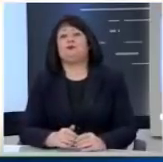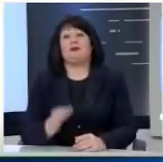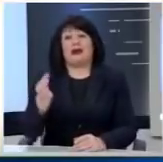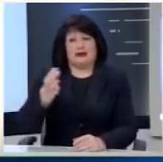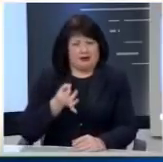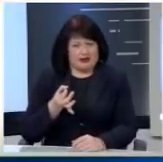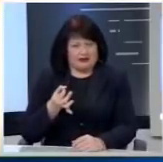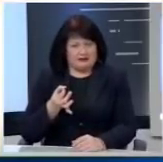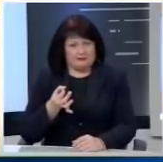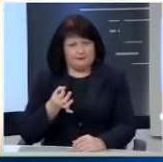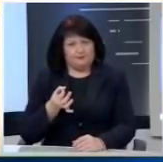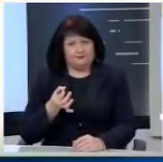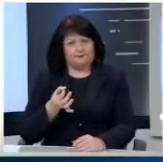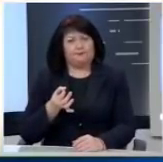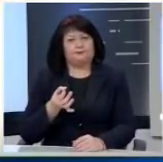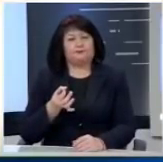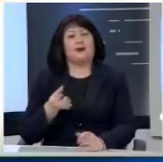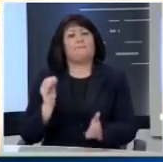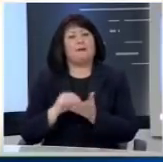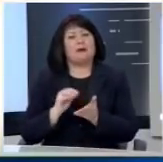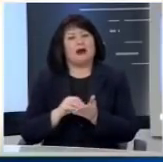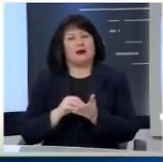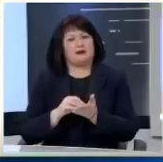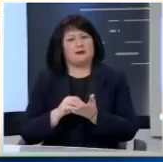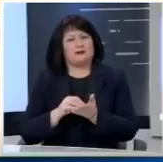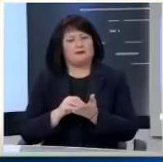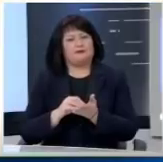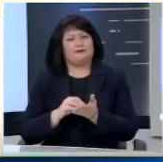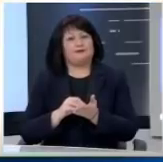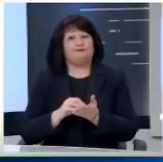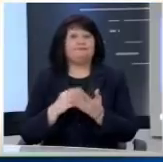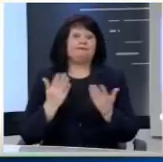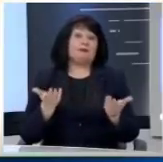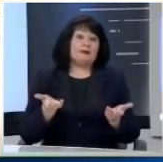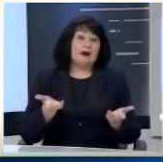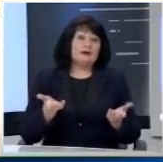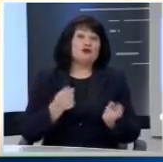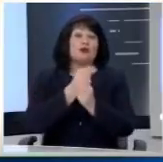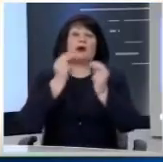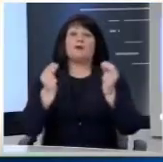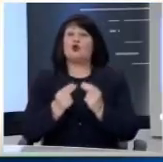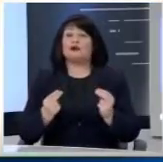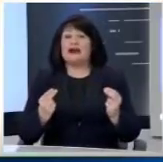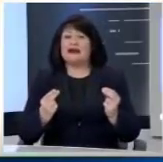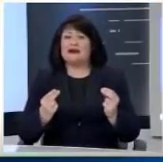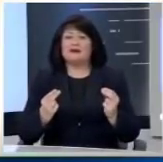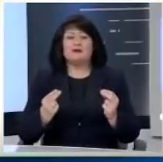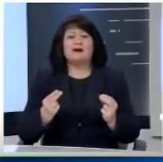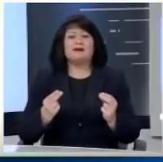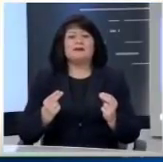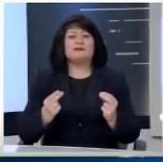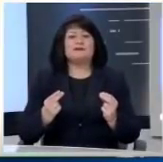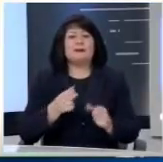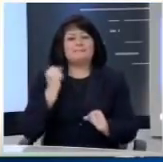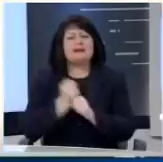Είπατε όμως, κύριε Μητσοτάκη, στην ομιλία σας ξανά, και αυτό είναι αποτέλεσμα της διαρκούς